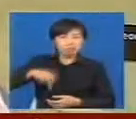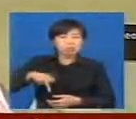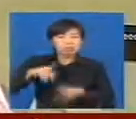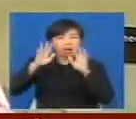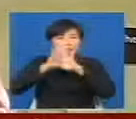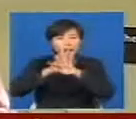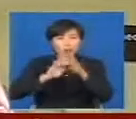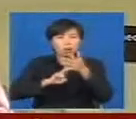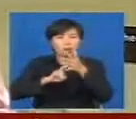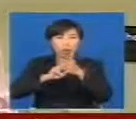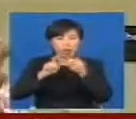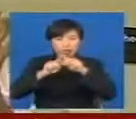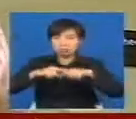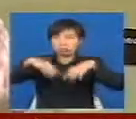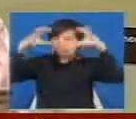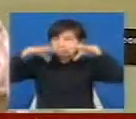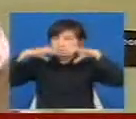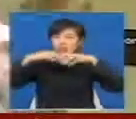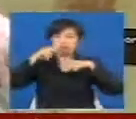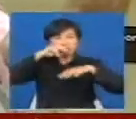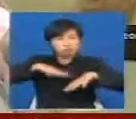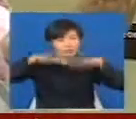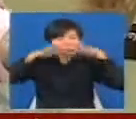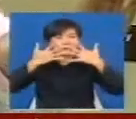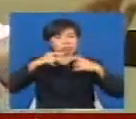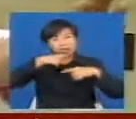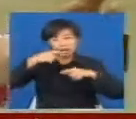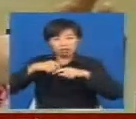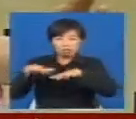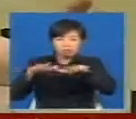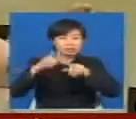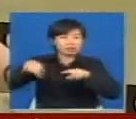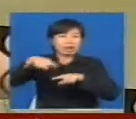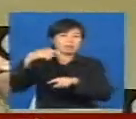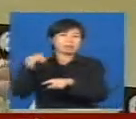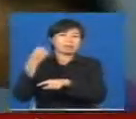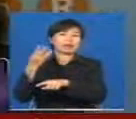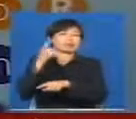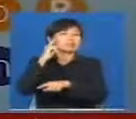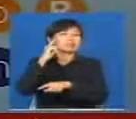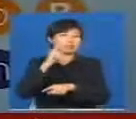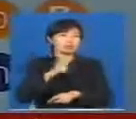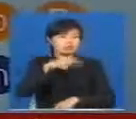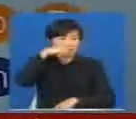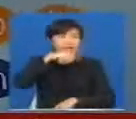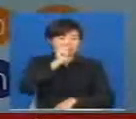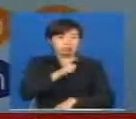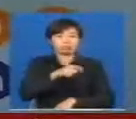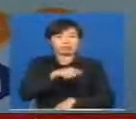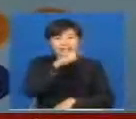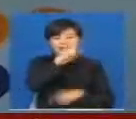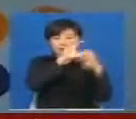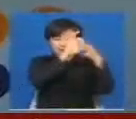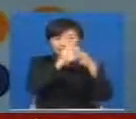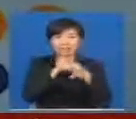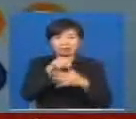อของภัยพิบัติทางธรรมชาติสิ่งเหล่านี้จะต้องมาก่อนต้องเป็นตำราสำหรับเมืองไทยอันนี้ท่านนายกคิดนะไม่ใช่พวกผมคิด